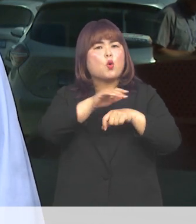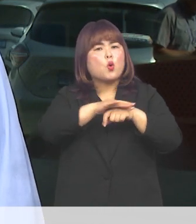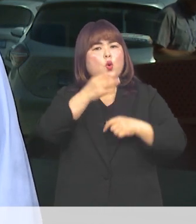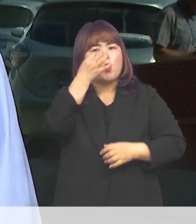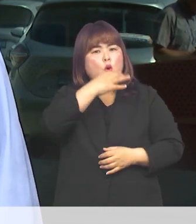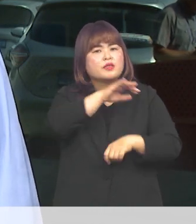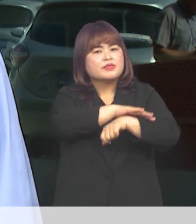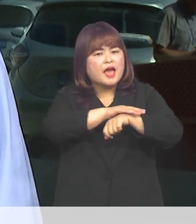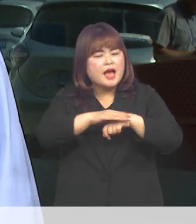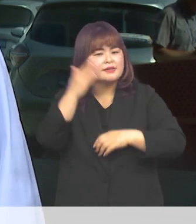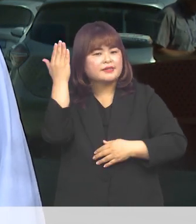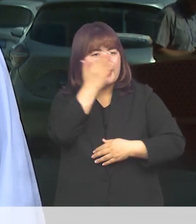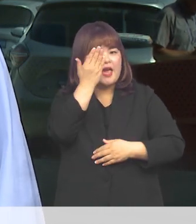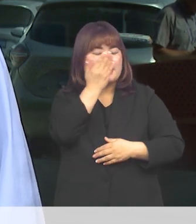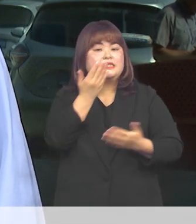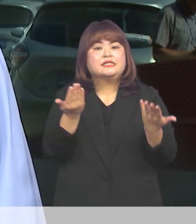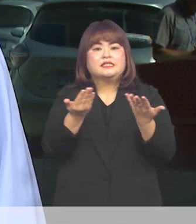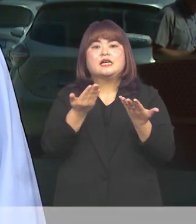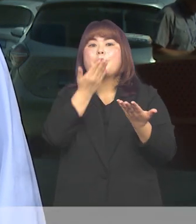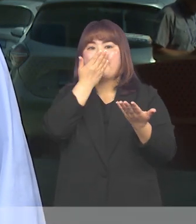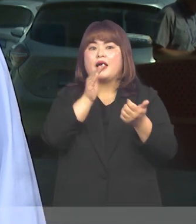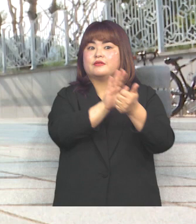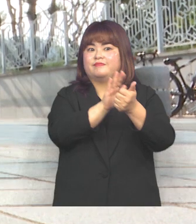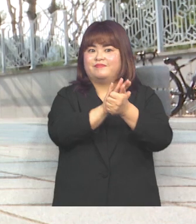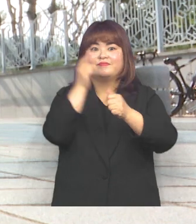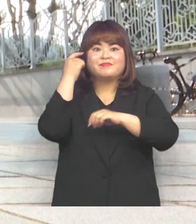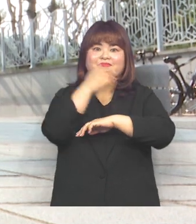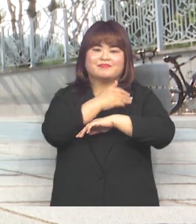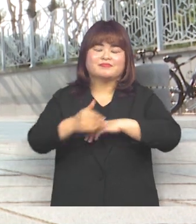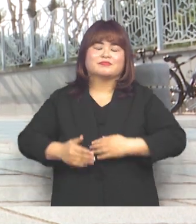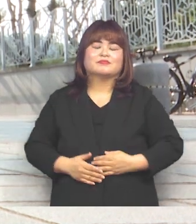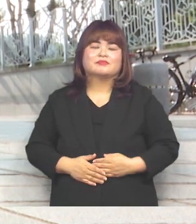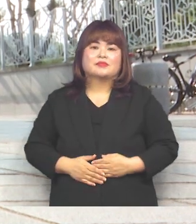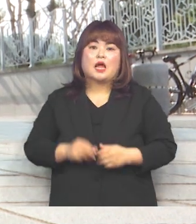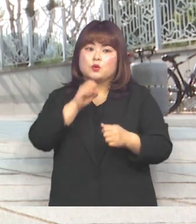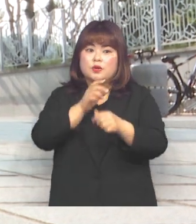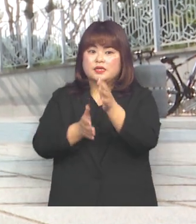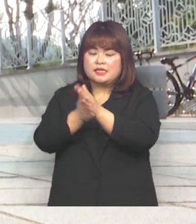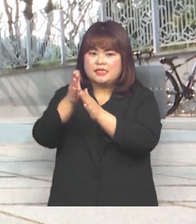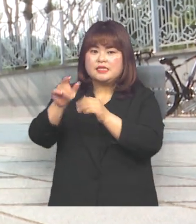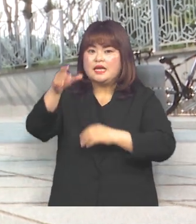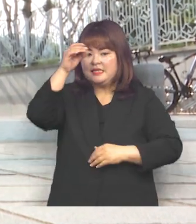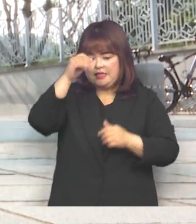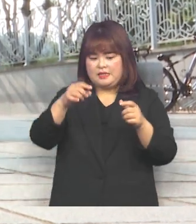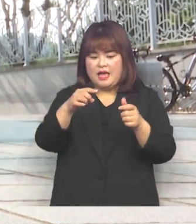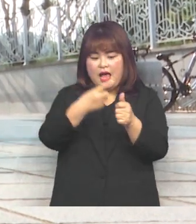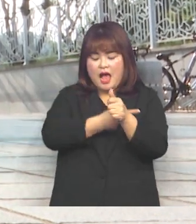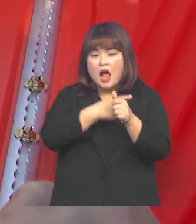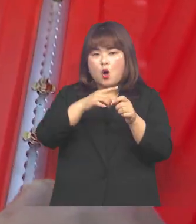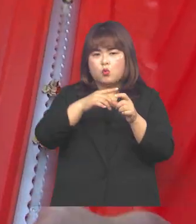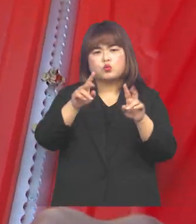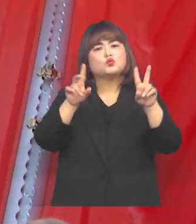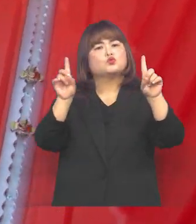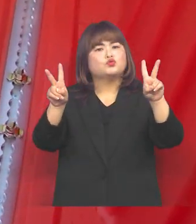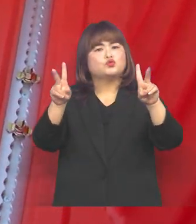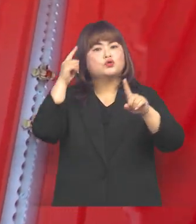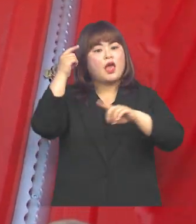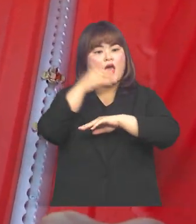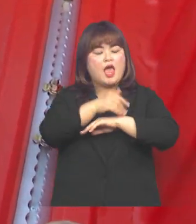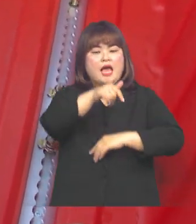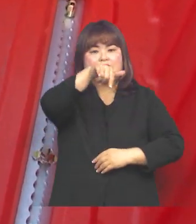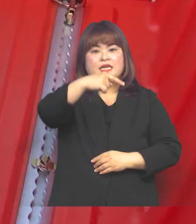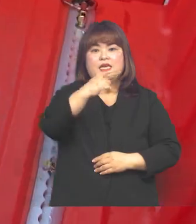효율적으로 깨끗하게 하실 수 있도록 하겠습니다. 시가 도입한 친환경 전기 수레는 모두 2대로